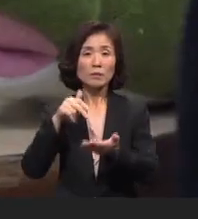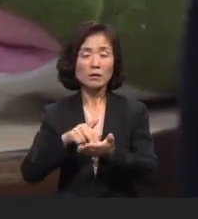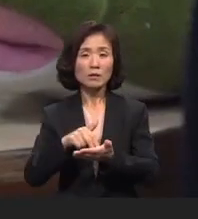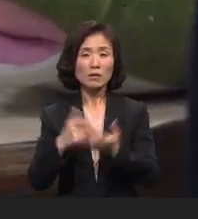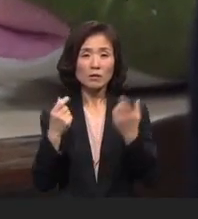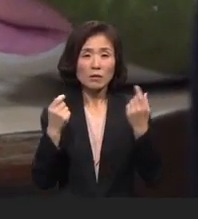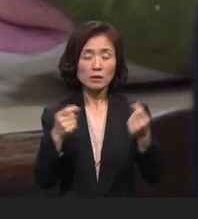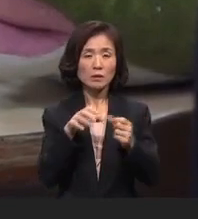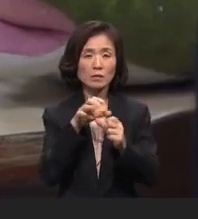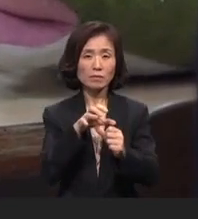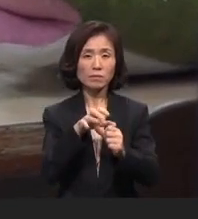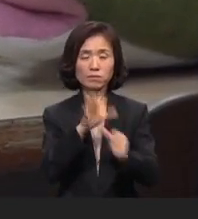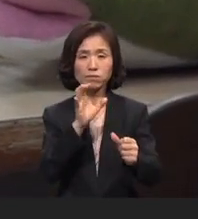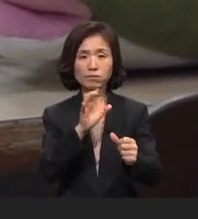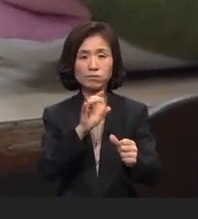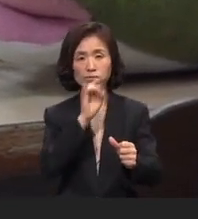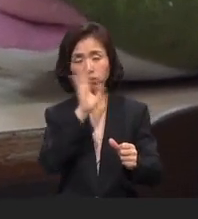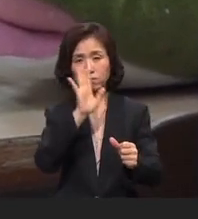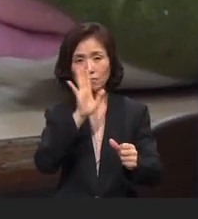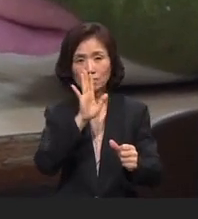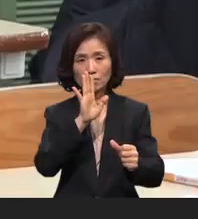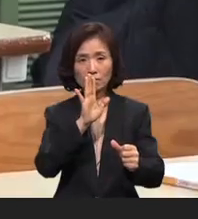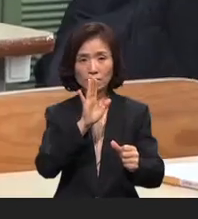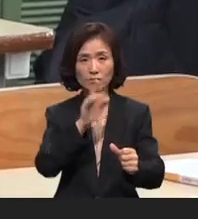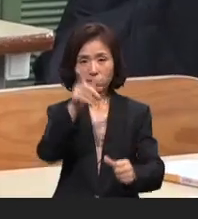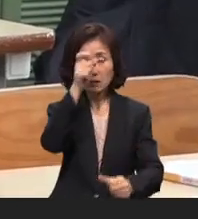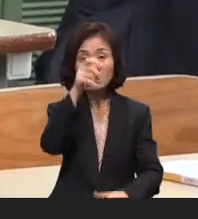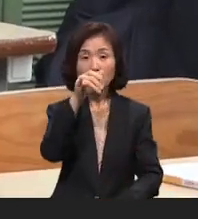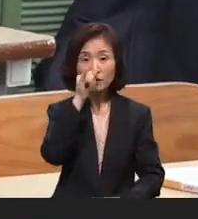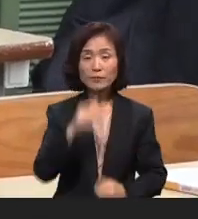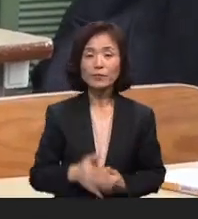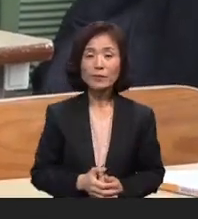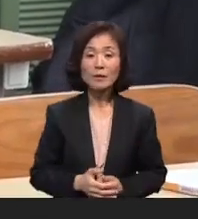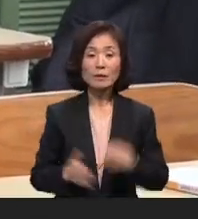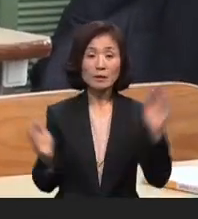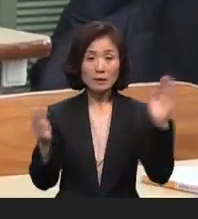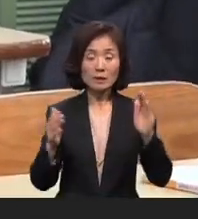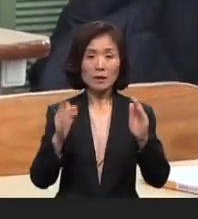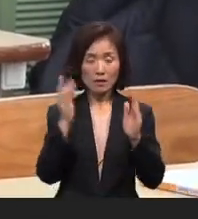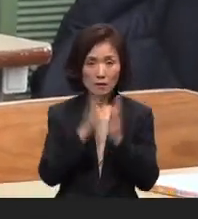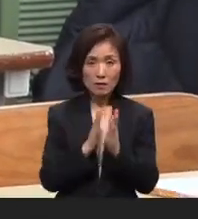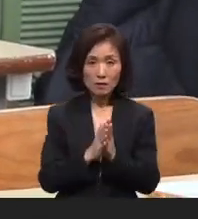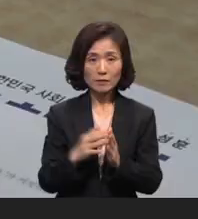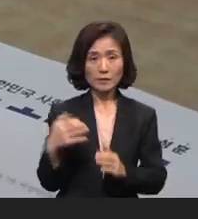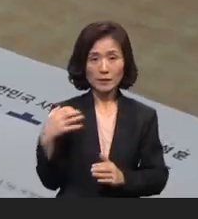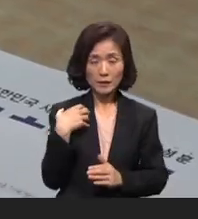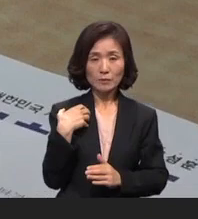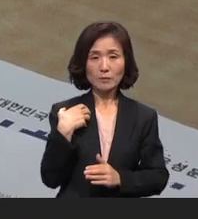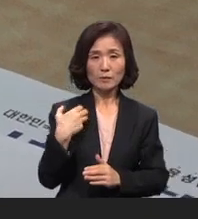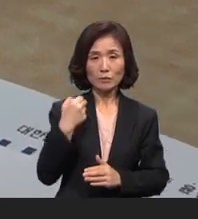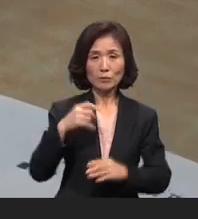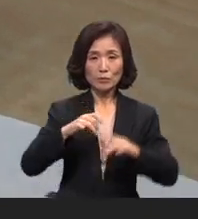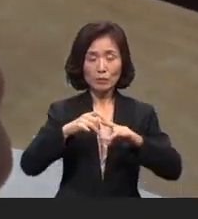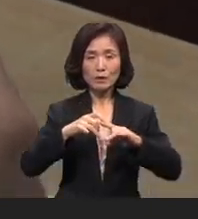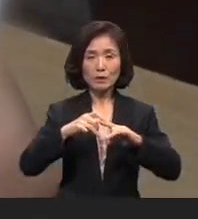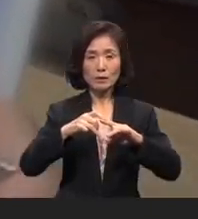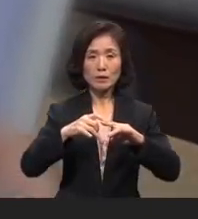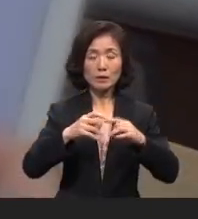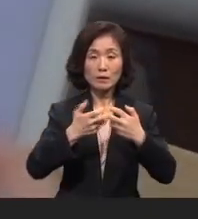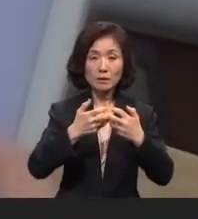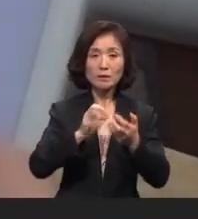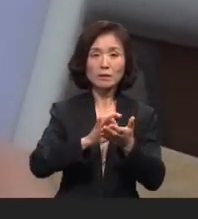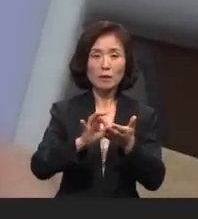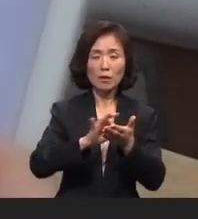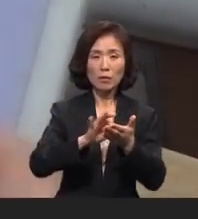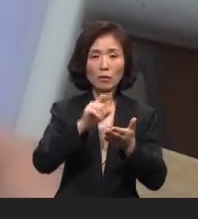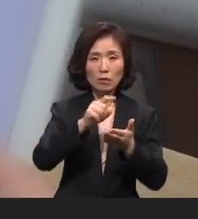여전히 규제를 풀어주는 건 신중해야 한다는 입장입니다. 학생들 스스로 책임 있는 전자기기 사용이 뒷받침돼야